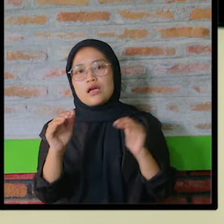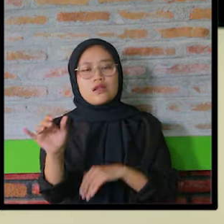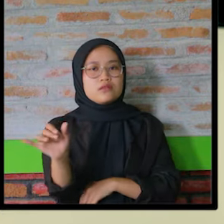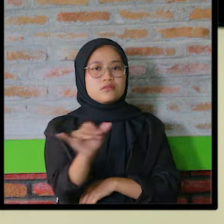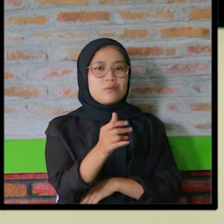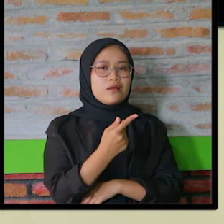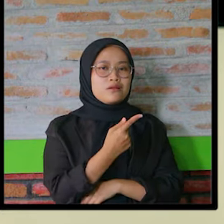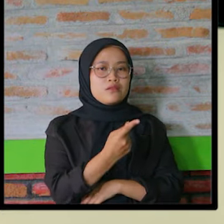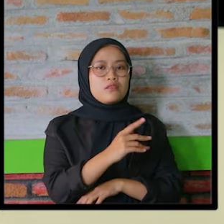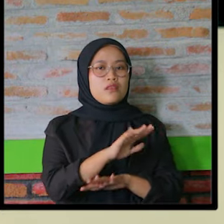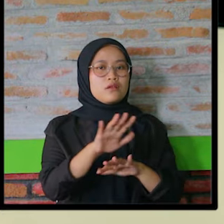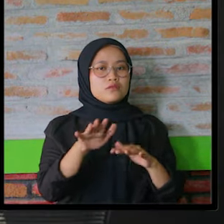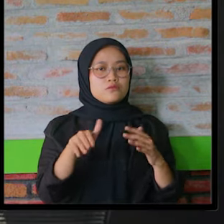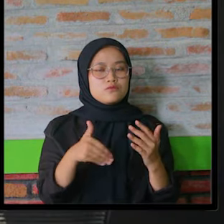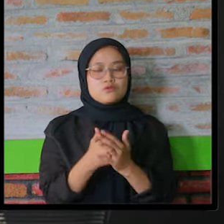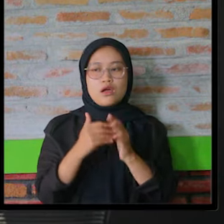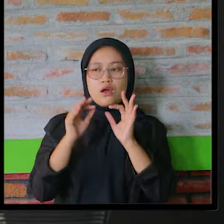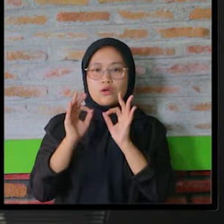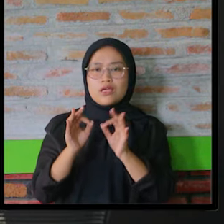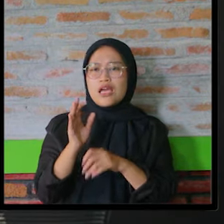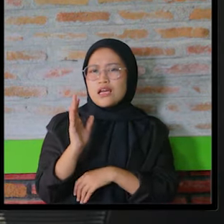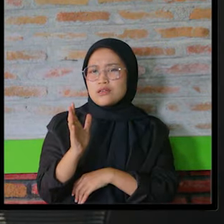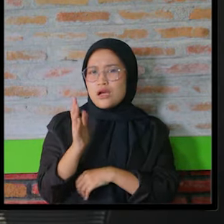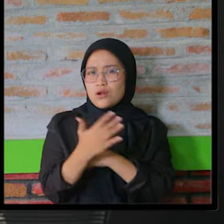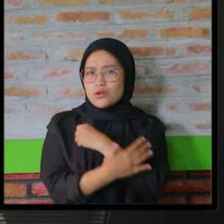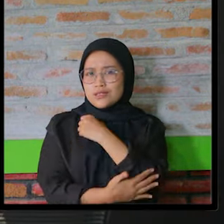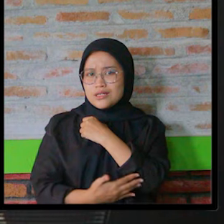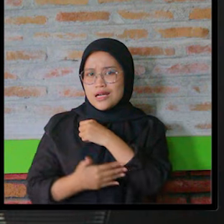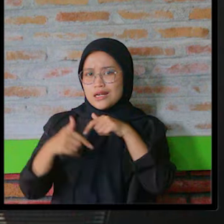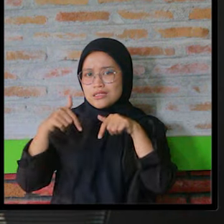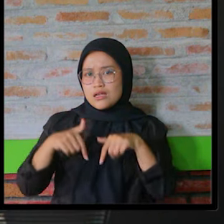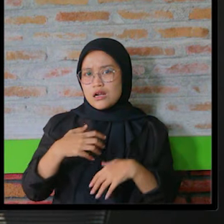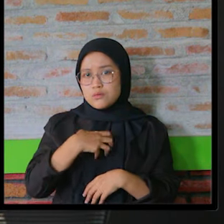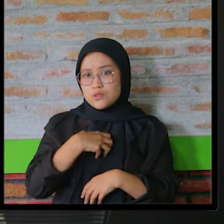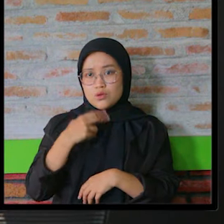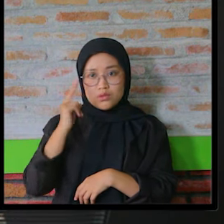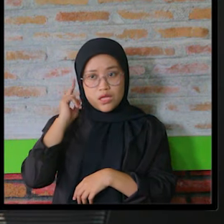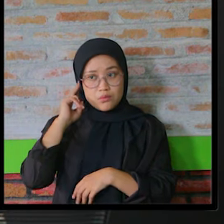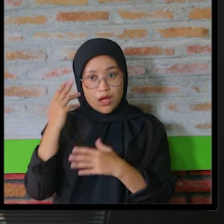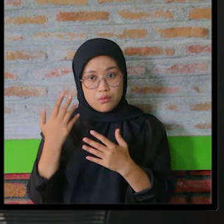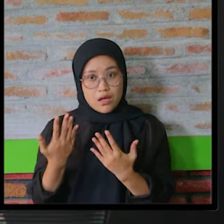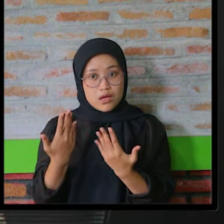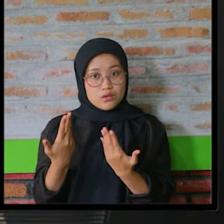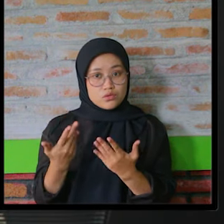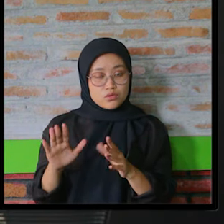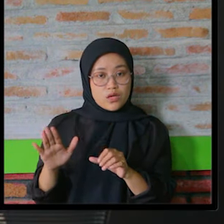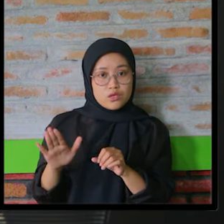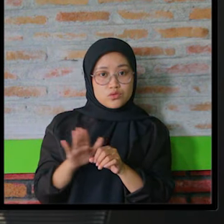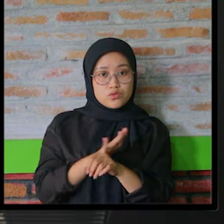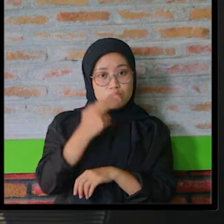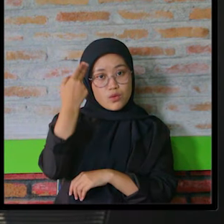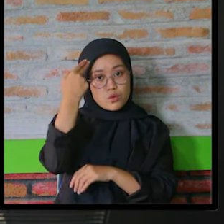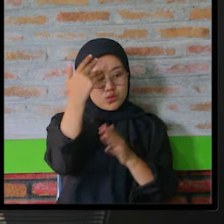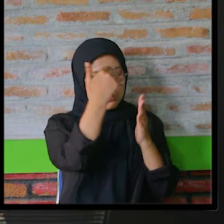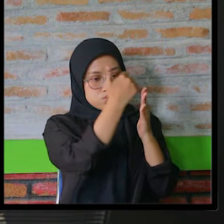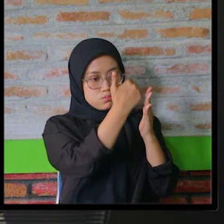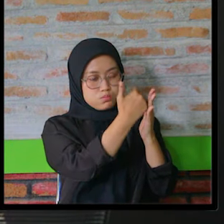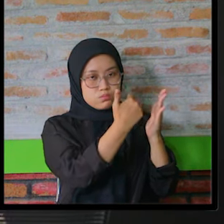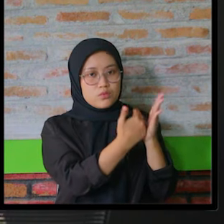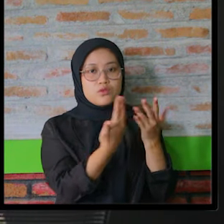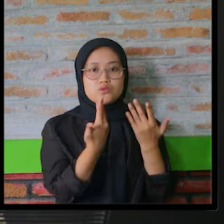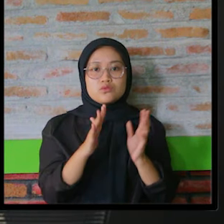dengan kita semua begitu Iya oke bu kalau negara sekarang menurut Ibu apakah EE sudah cukup bu untuk instrumen yang sudah